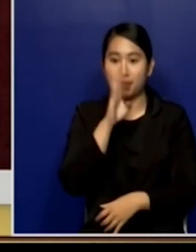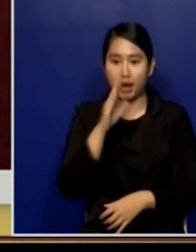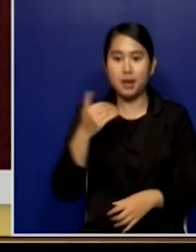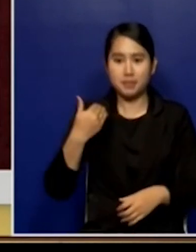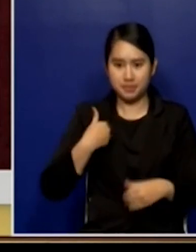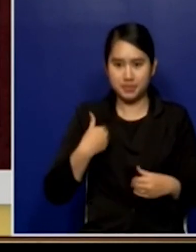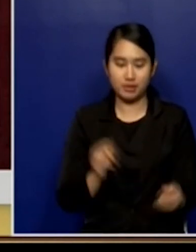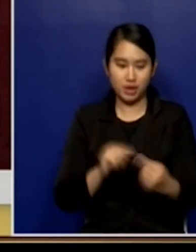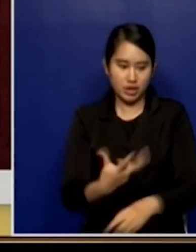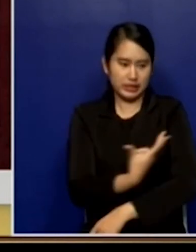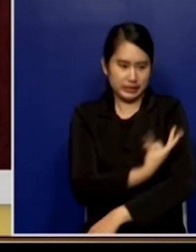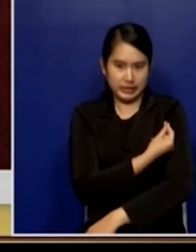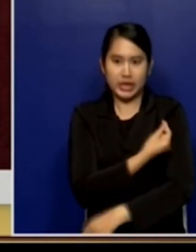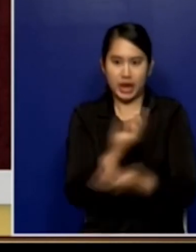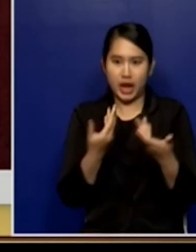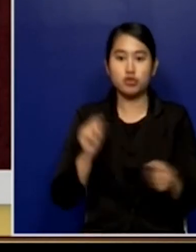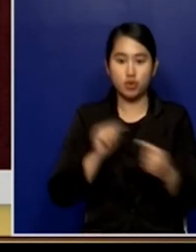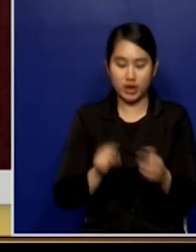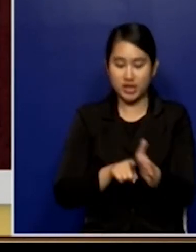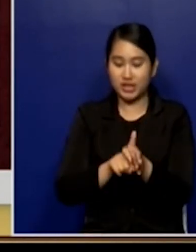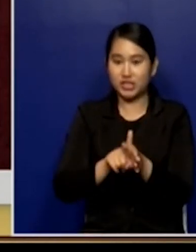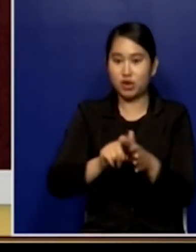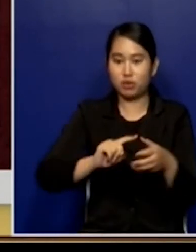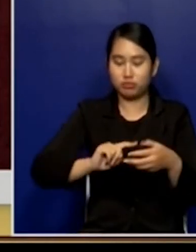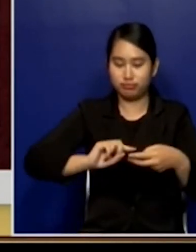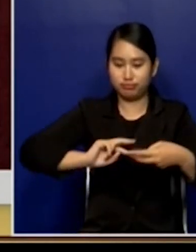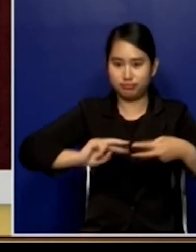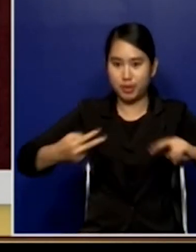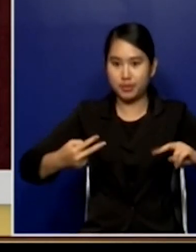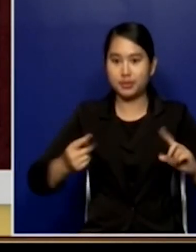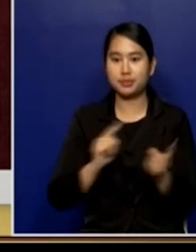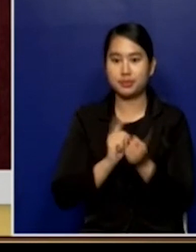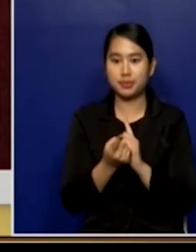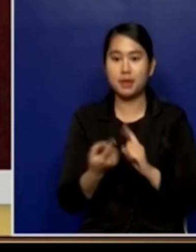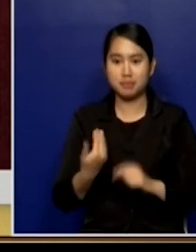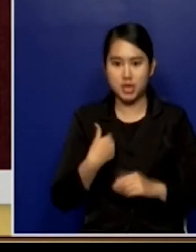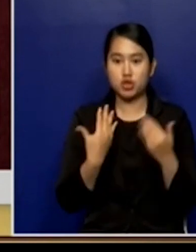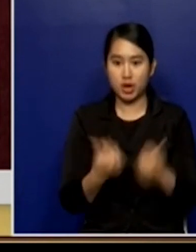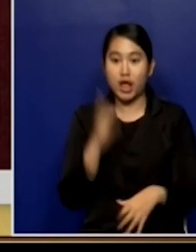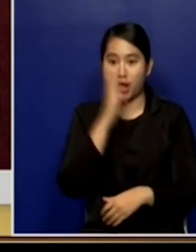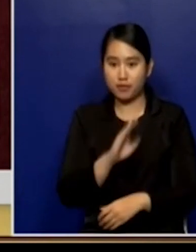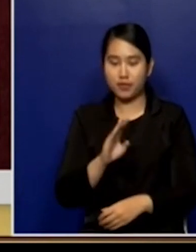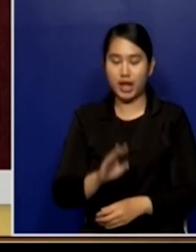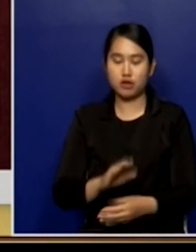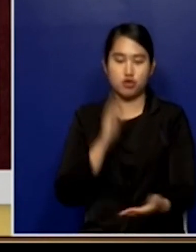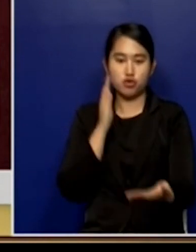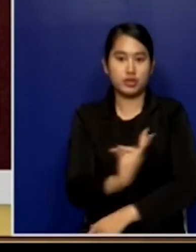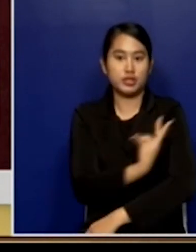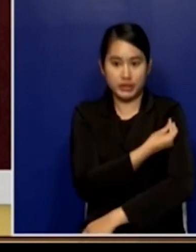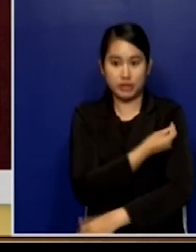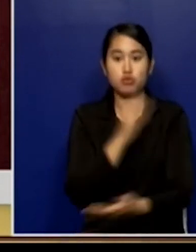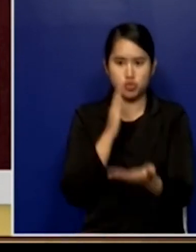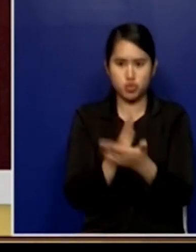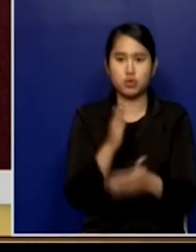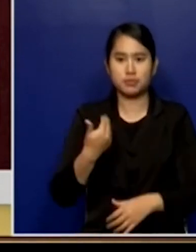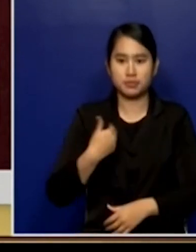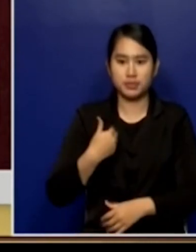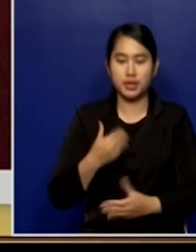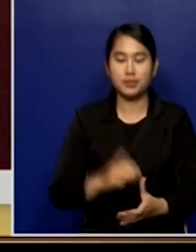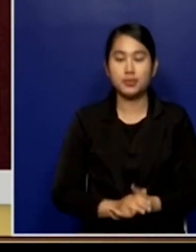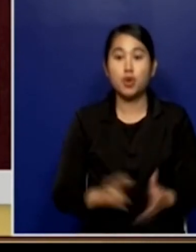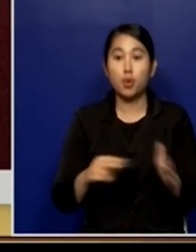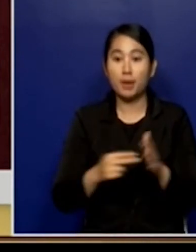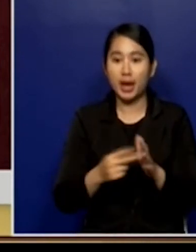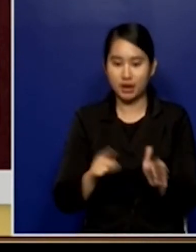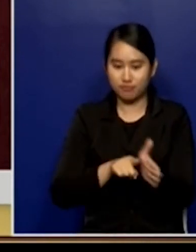มีประสิทธิภาพต่ำมากเพราะเชื่อมกกายพัจนรัฐบาลแอฟริกาได้ตองสั่งละงับการฉีดวัซิน AstraZenecaและถาการกลาย